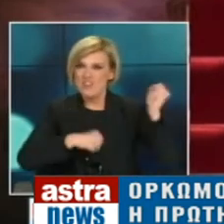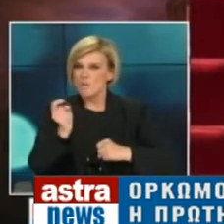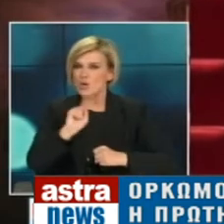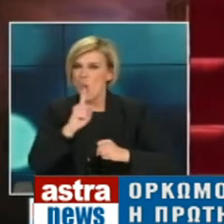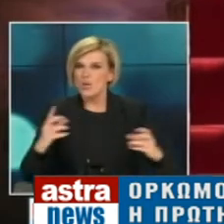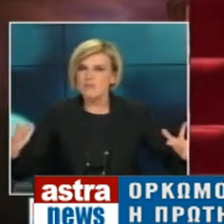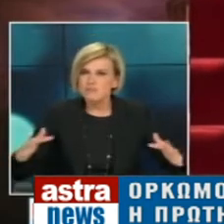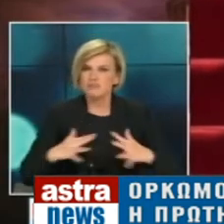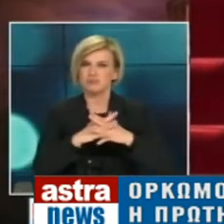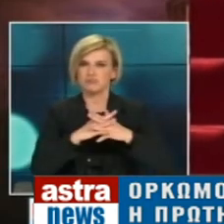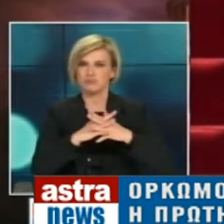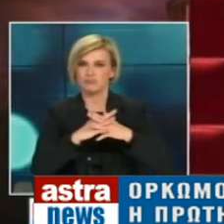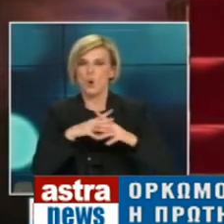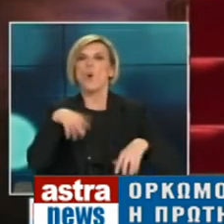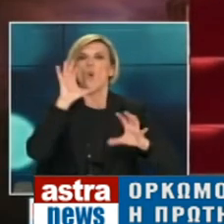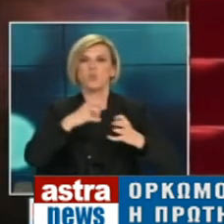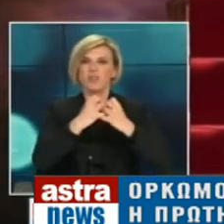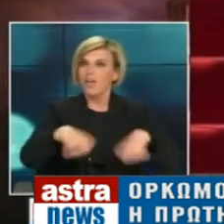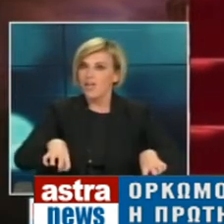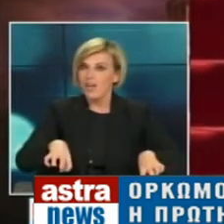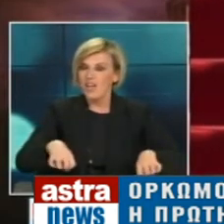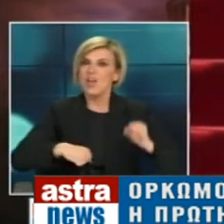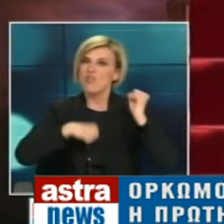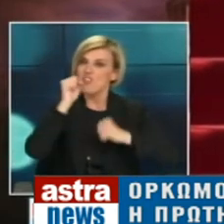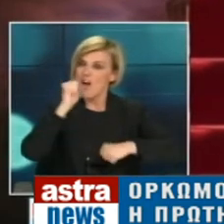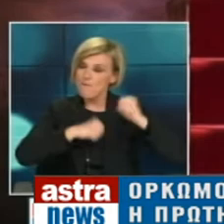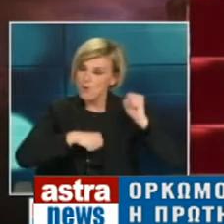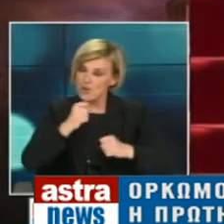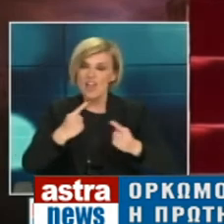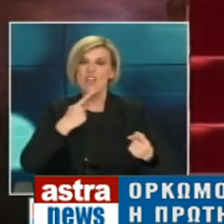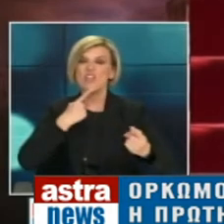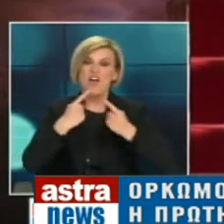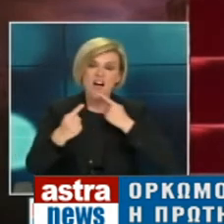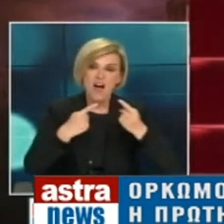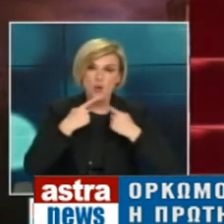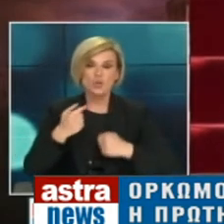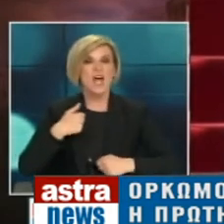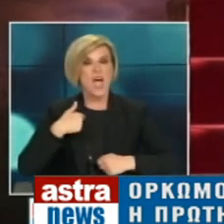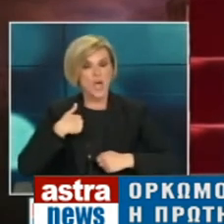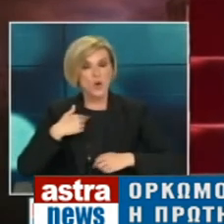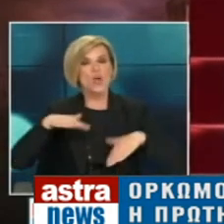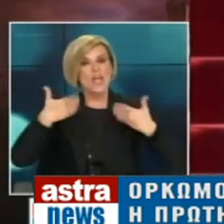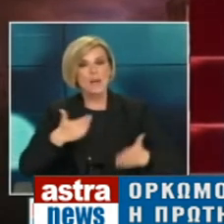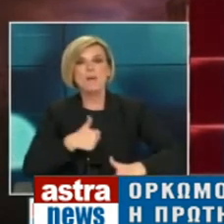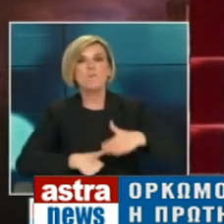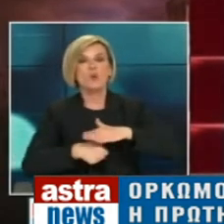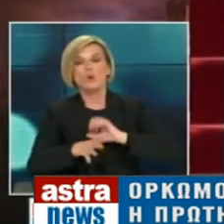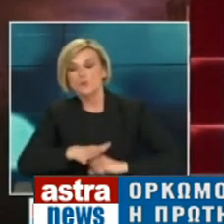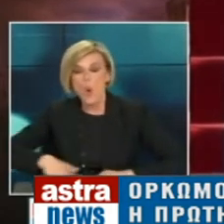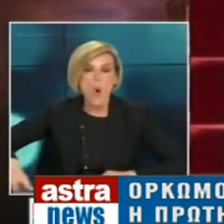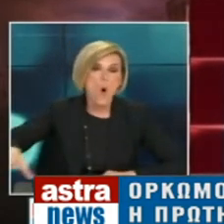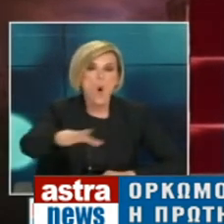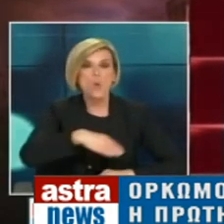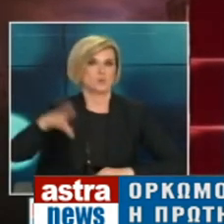απώλεια της ενότητας και σας λέω το εξής, θα είμαι πρόεδρος για όλους τους Αμερικανούς, όλους τους